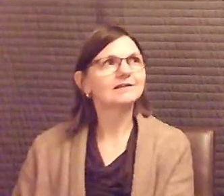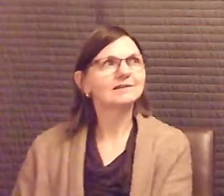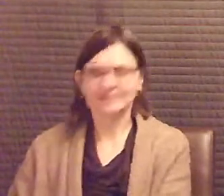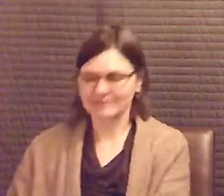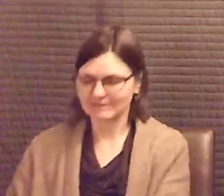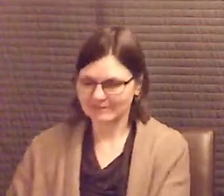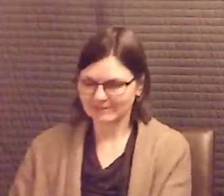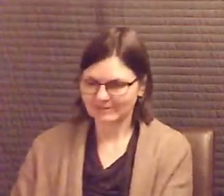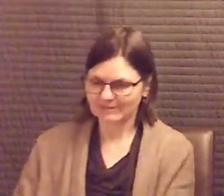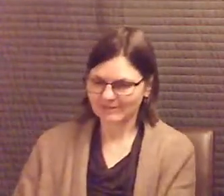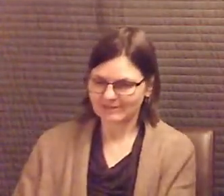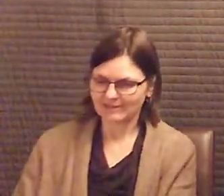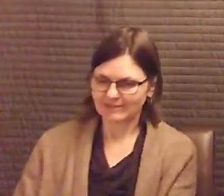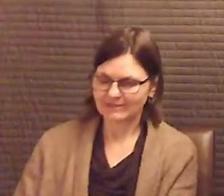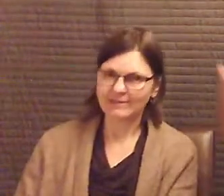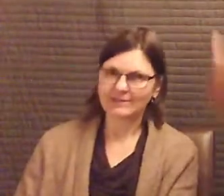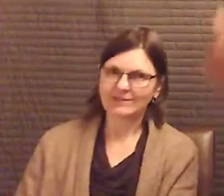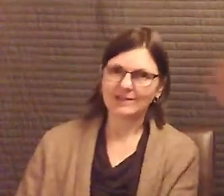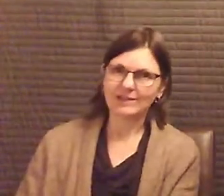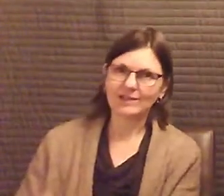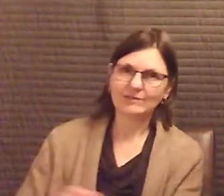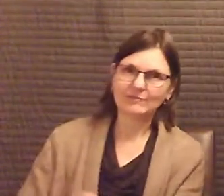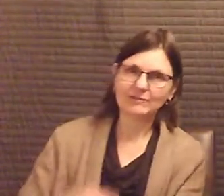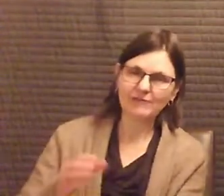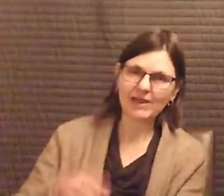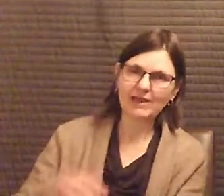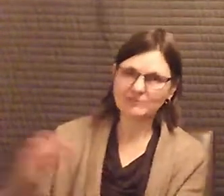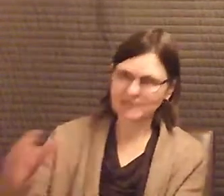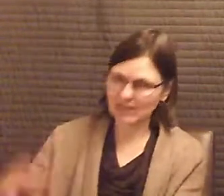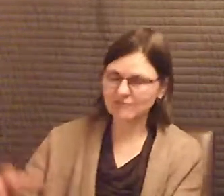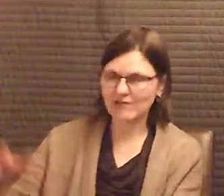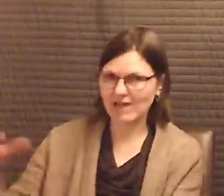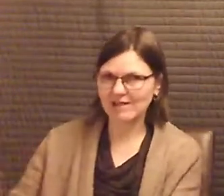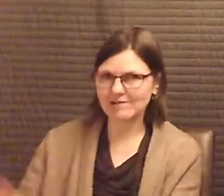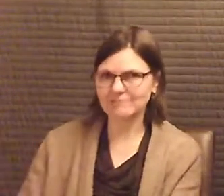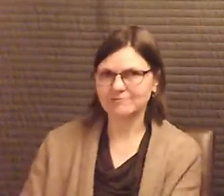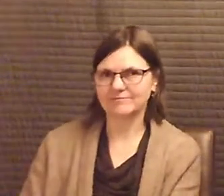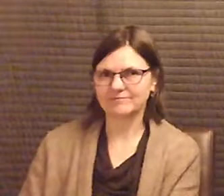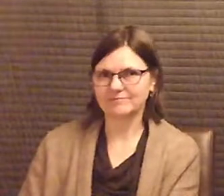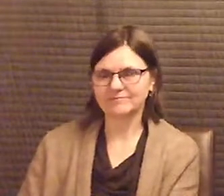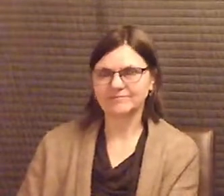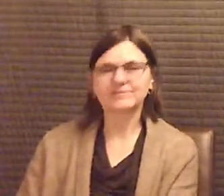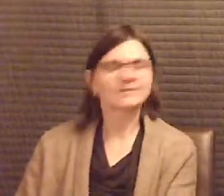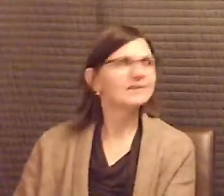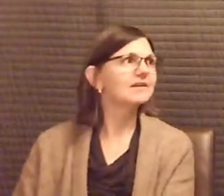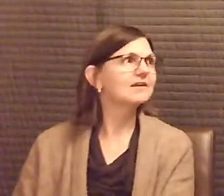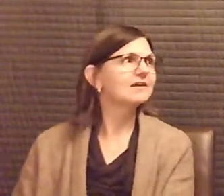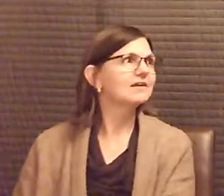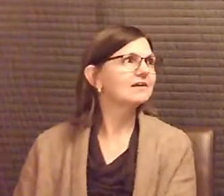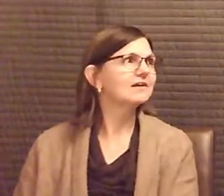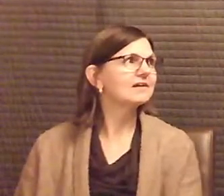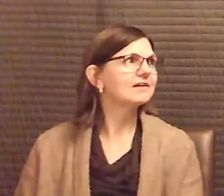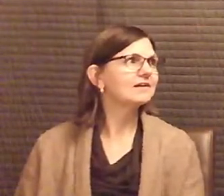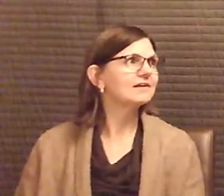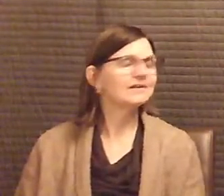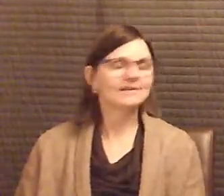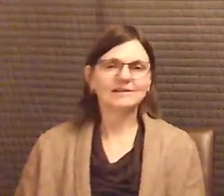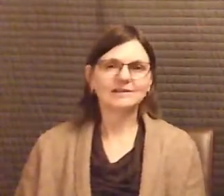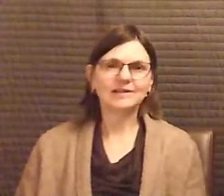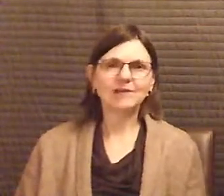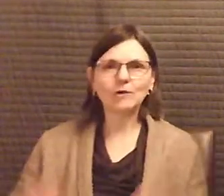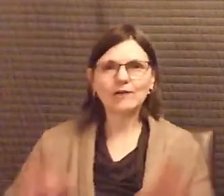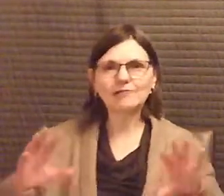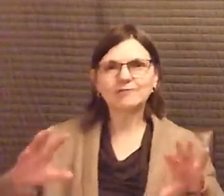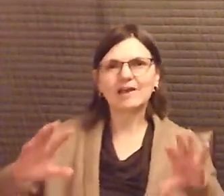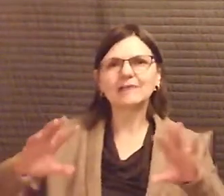five 7-eleven onze erbij efeze 5 7 11 let your life be completely en contra's